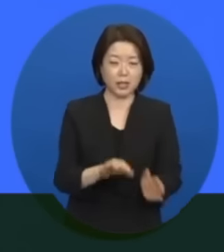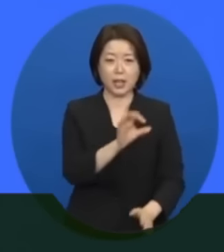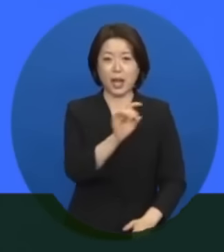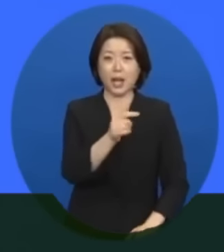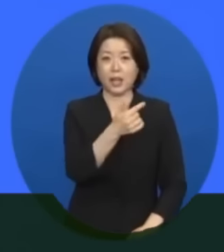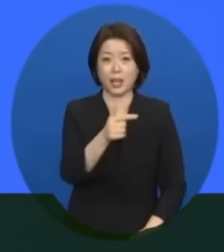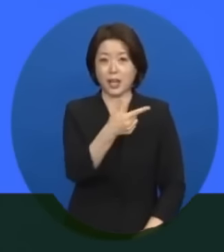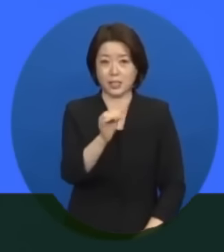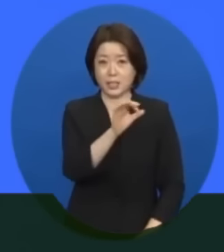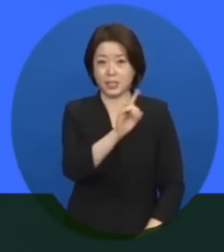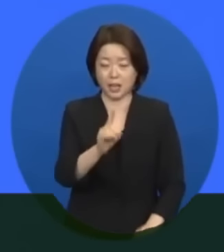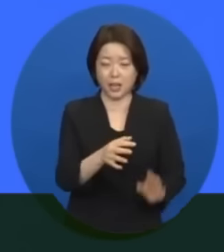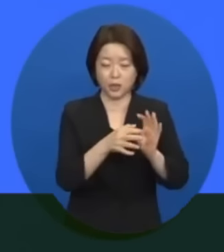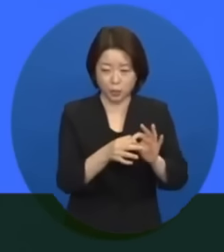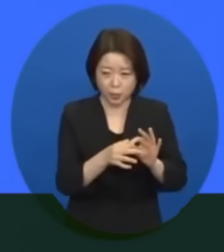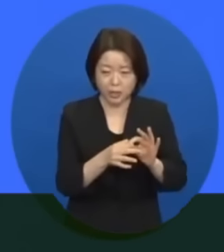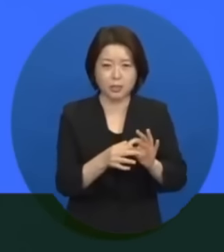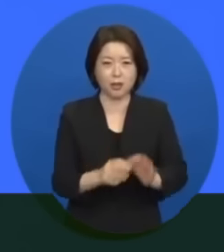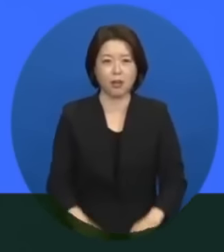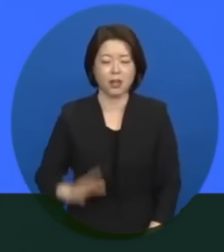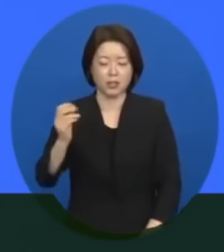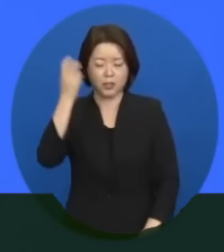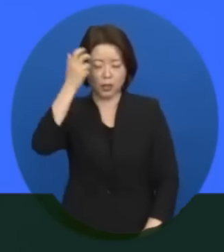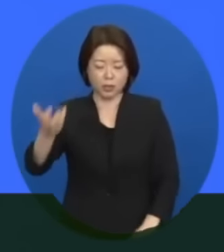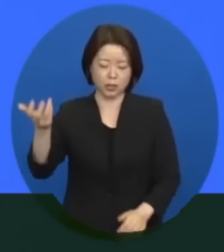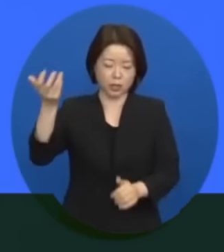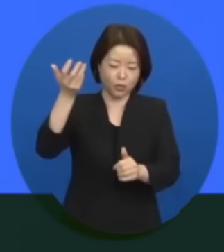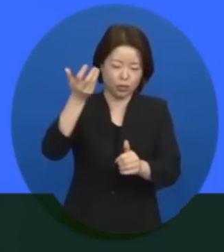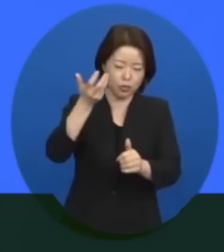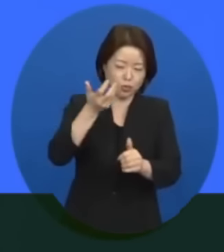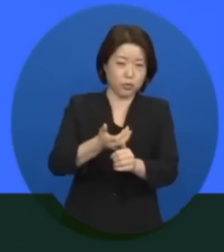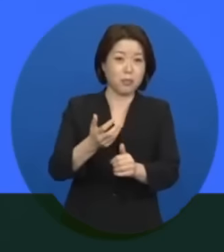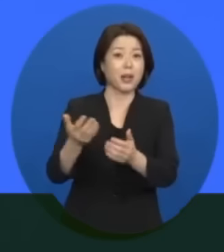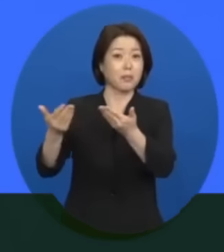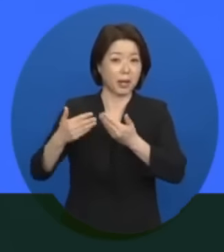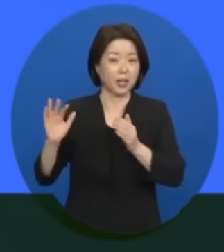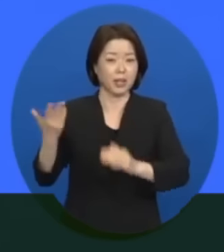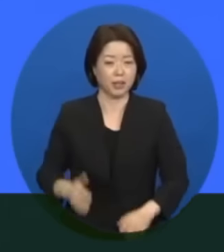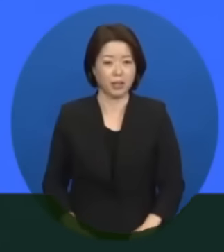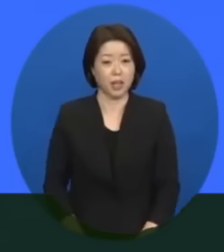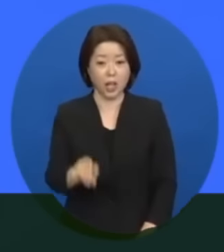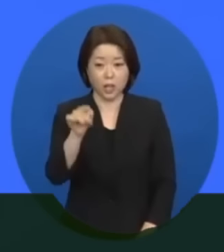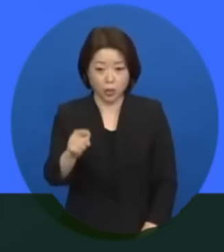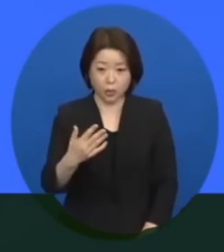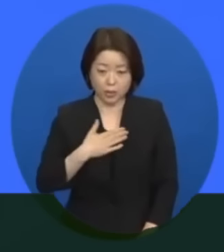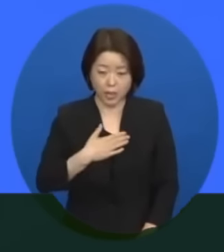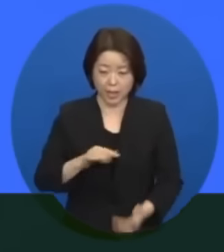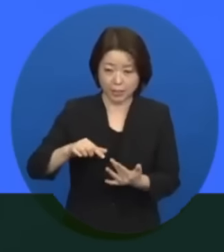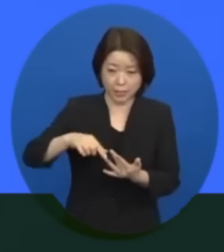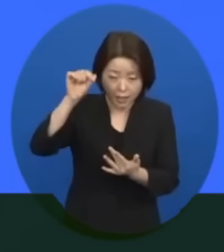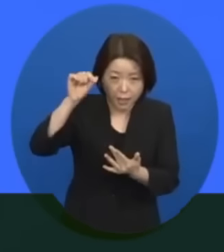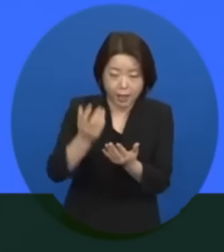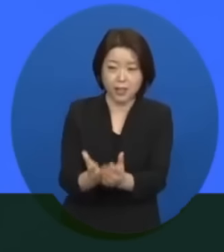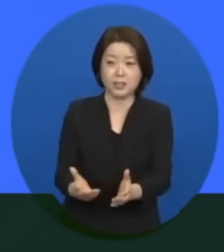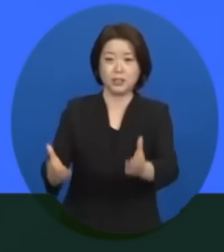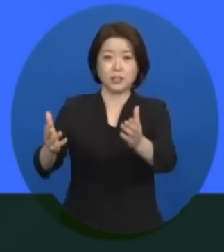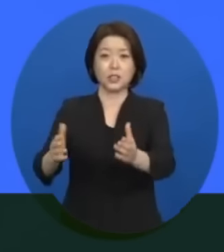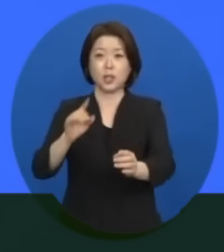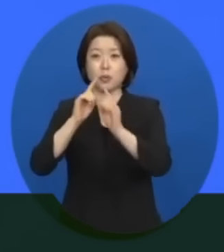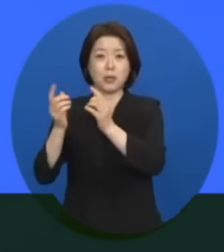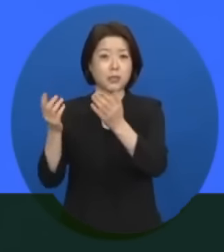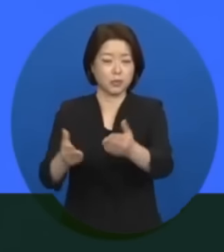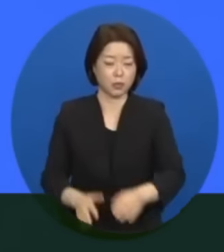성령의 충만함을 받죠 예수님께서 뭐라고 했냐면 너는 나의 택한 그릇이다 라고 말씀하셨어요